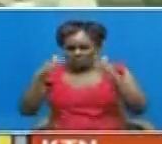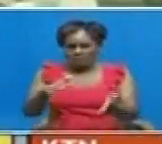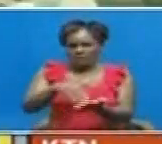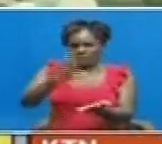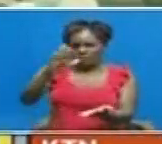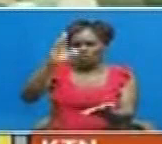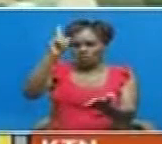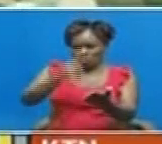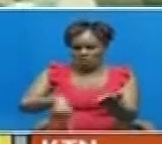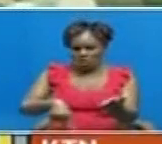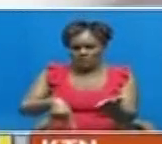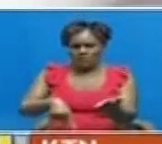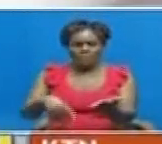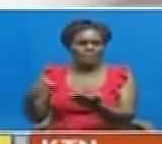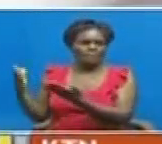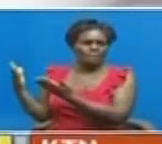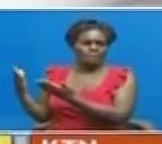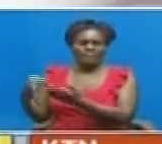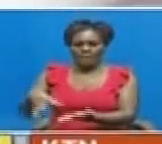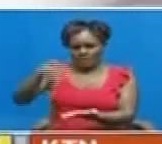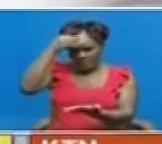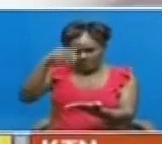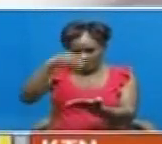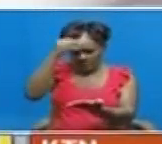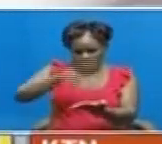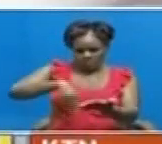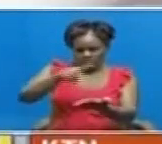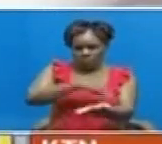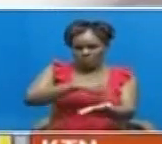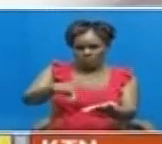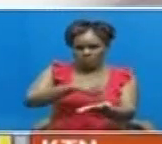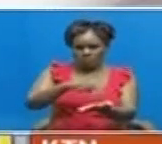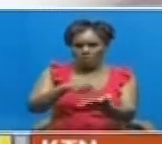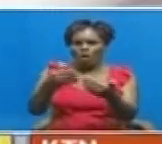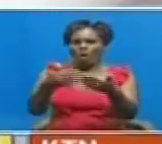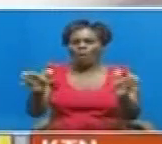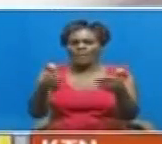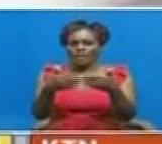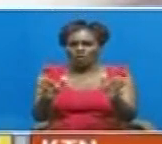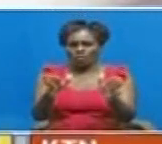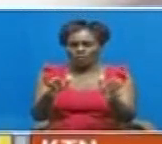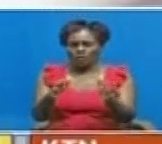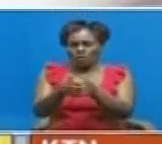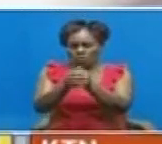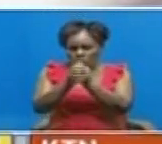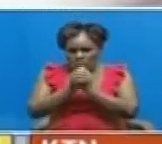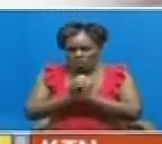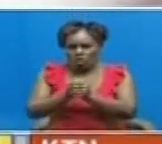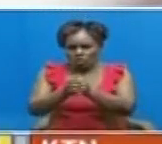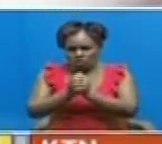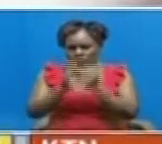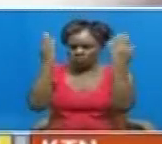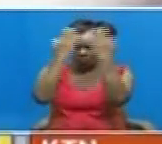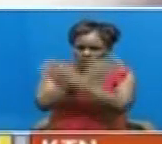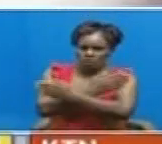mwezi huu ni pamoja na kusoma quran karaka kufungua kwali usiku kula